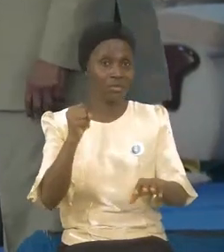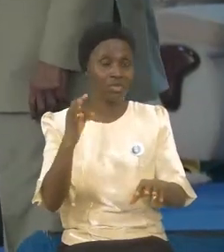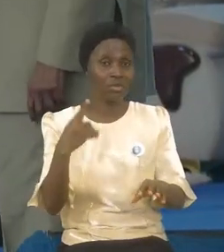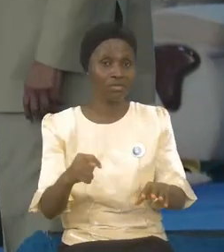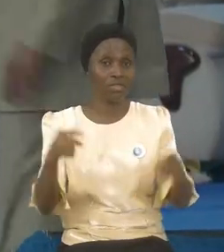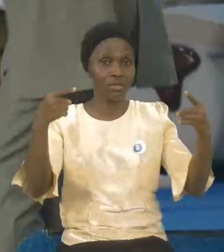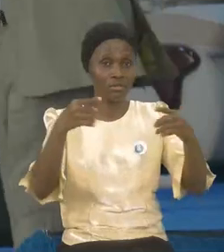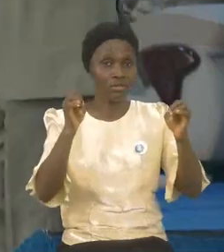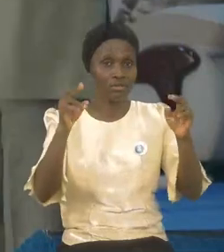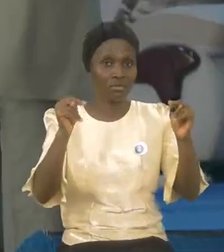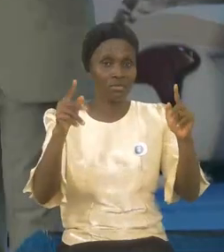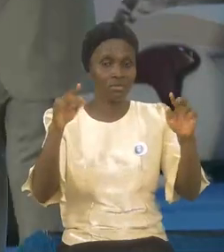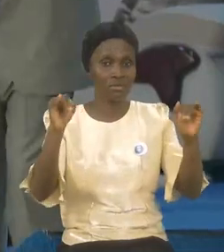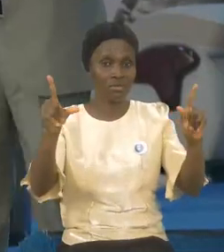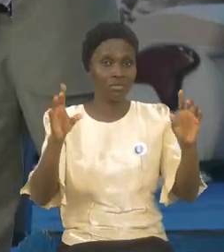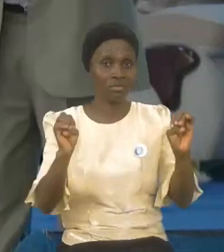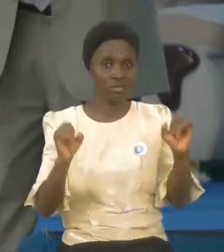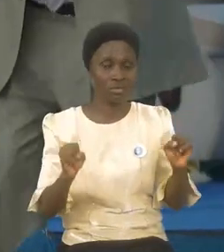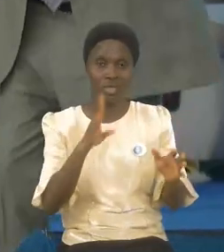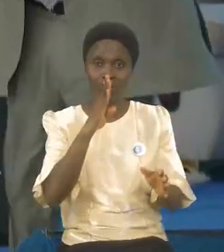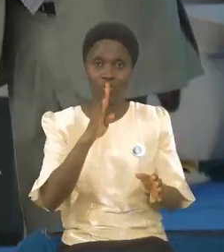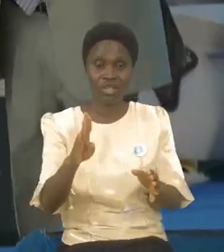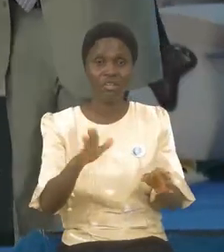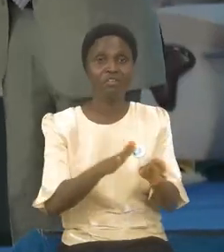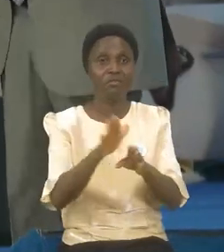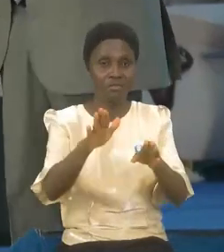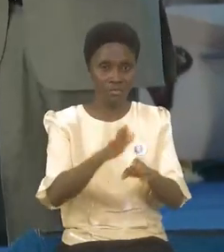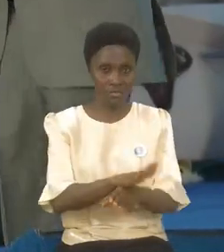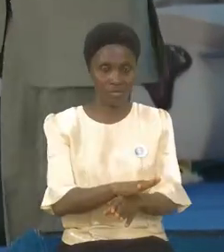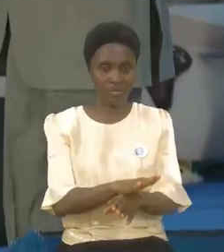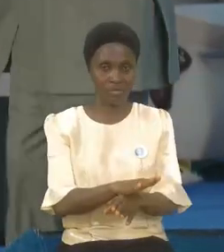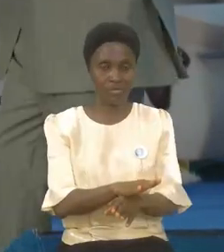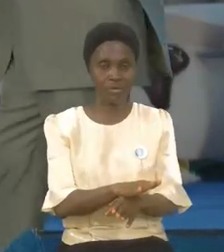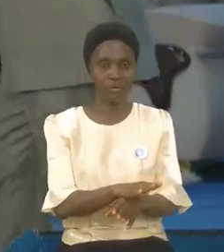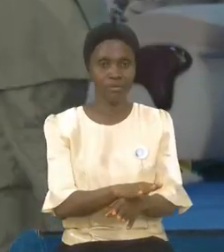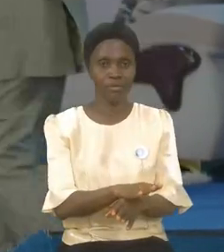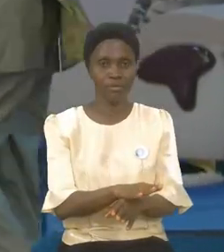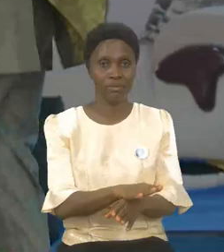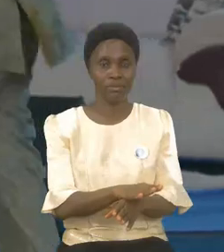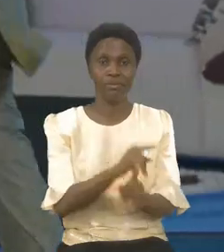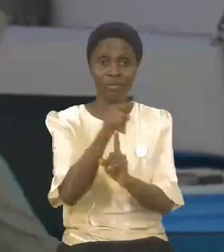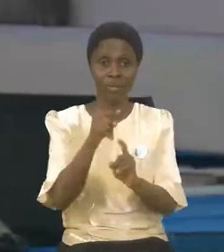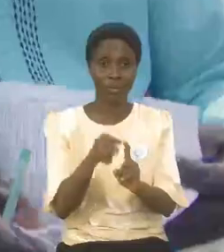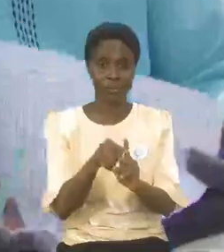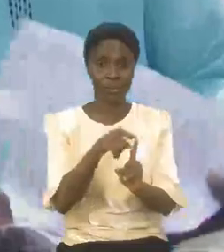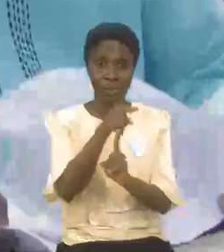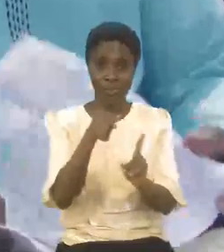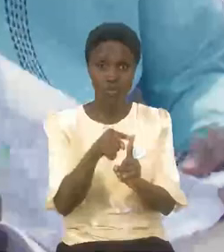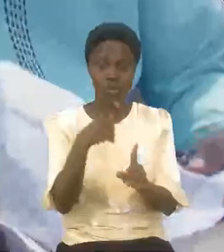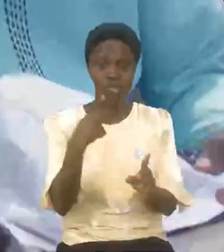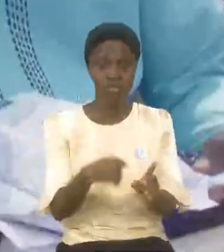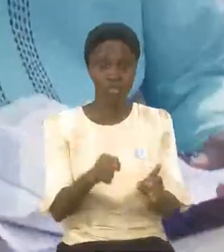des nations soient accomplis. Jusqu'à ce que les temps des nations soient accomplis.